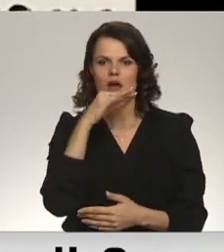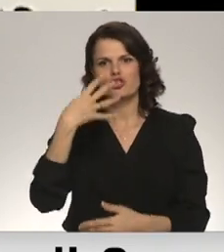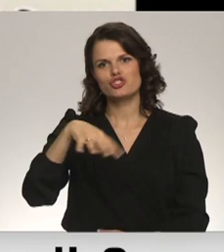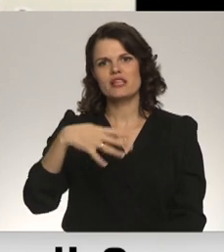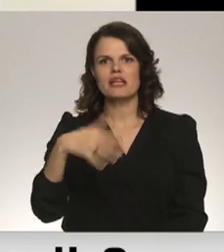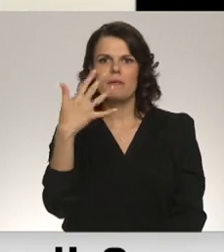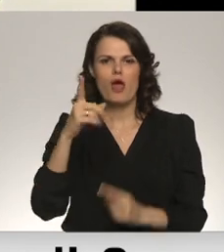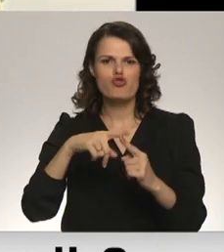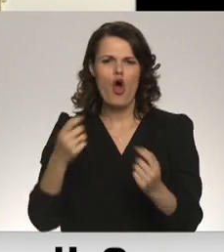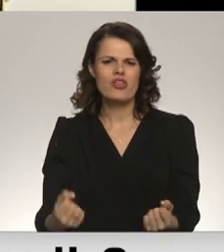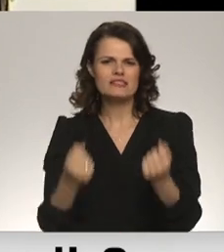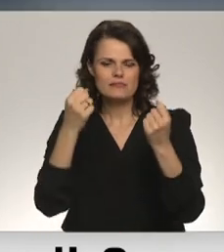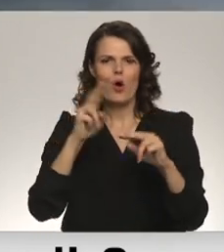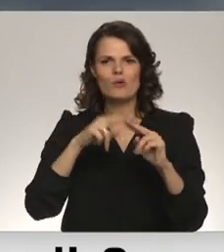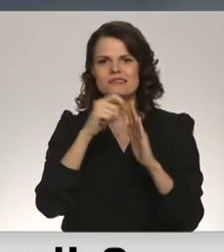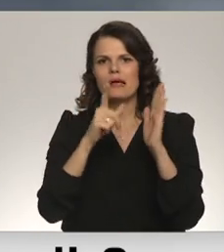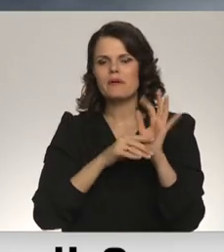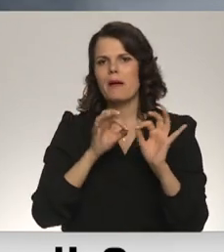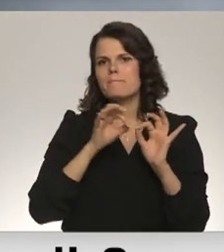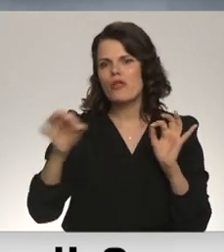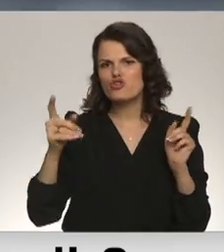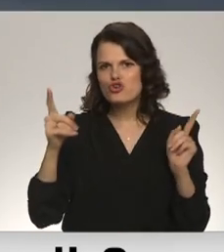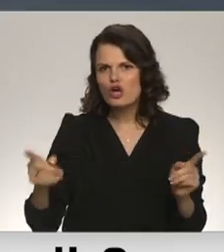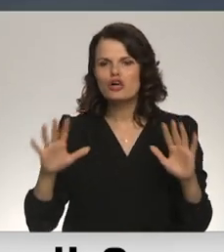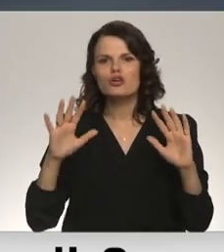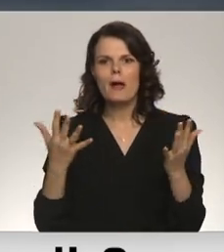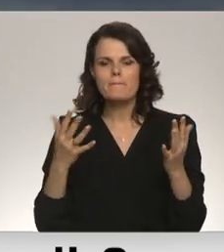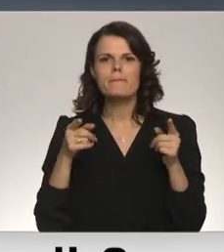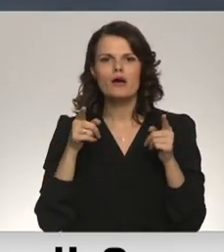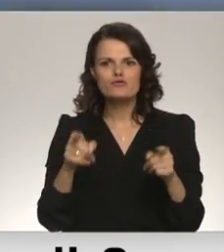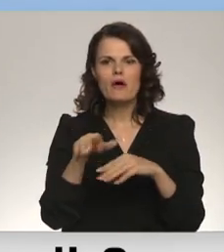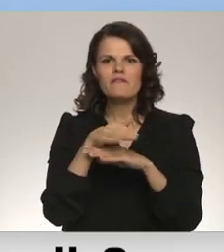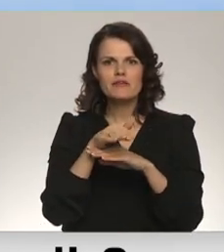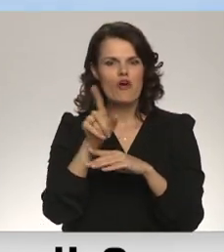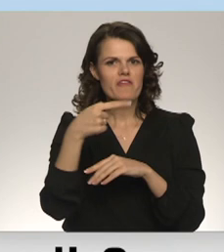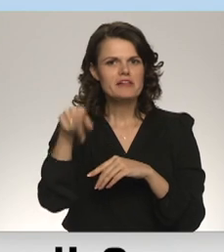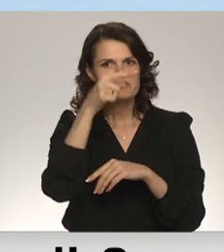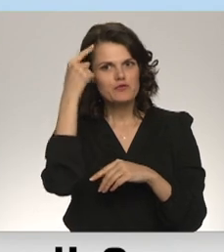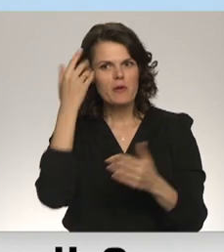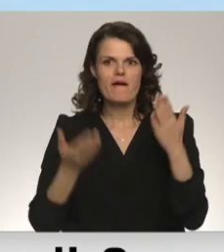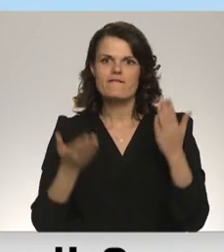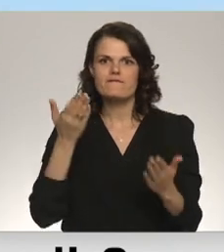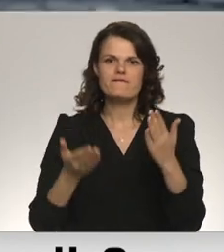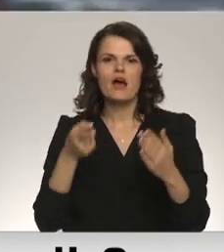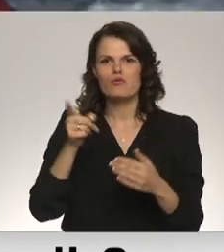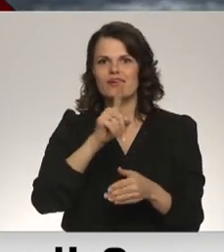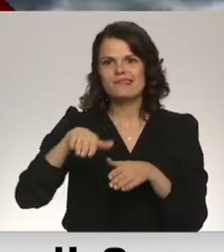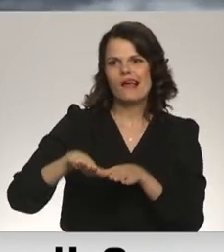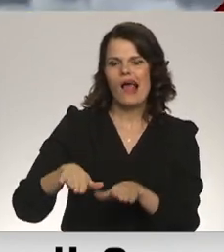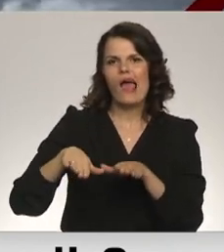tonnas smags un 17 metrus garš. Bet par redzēto video izskanējusi vēl cita versija. Tas varētu būt